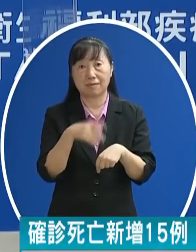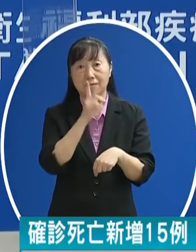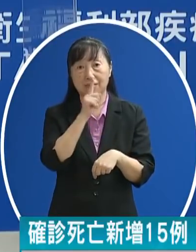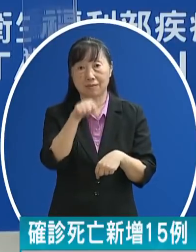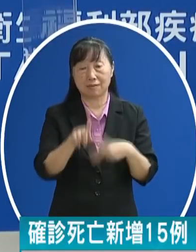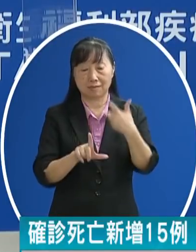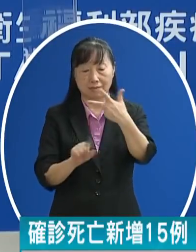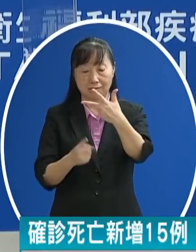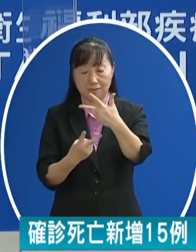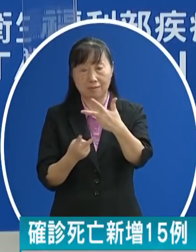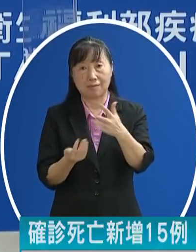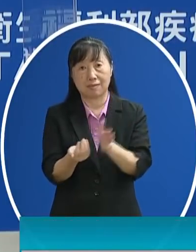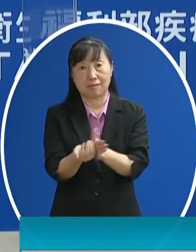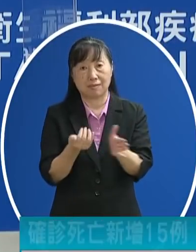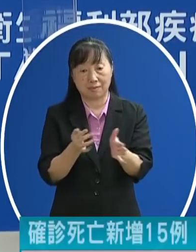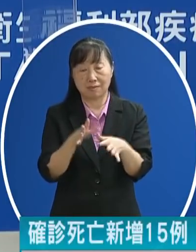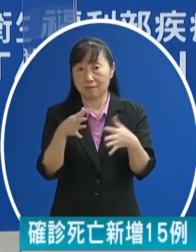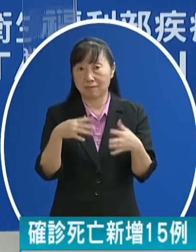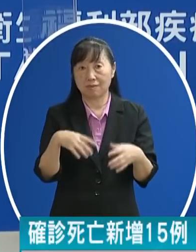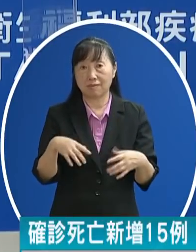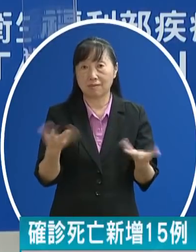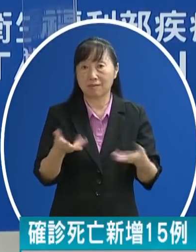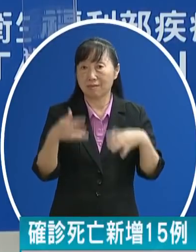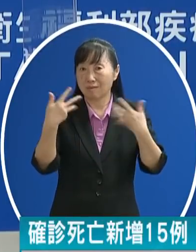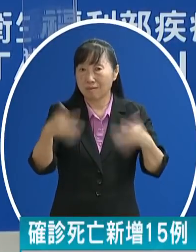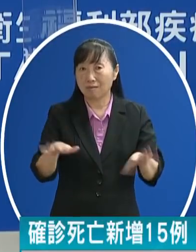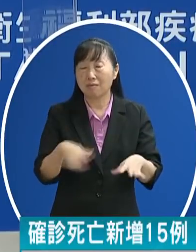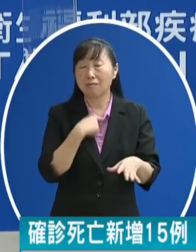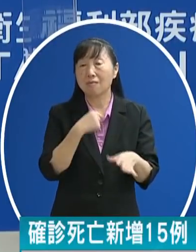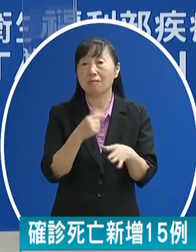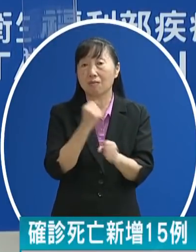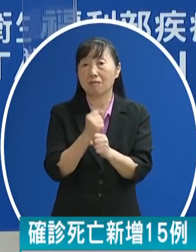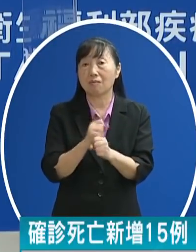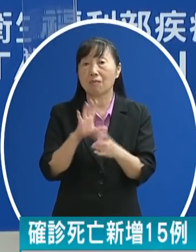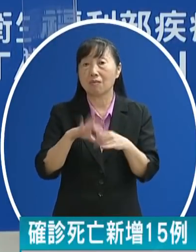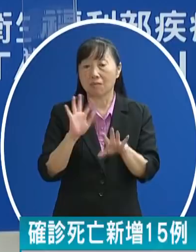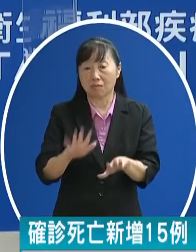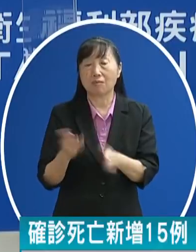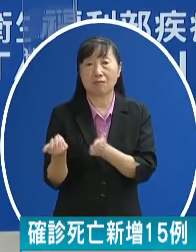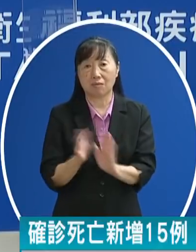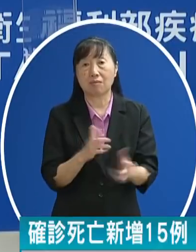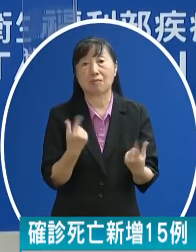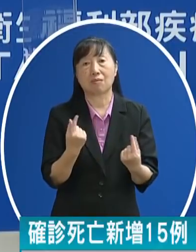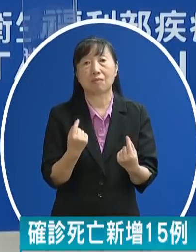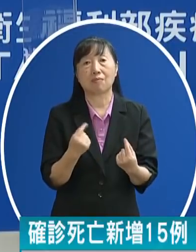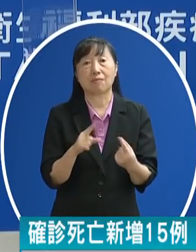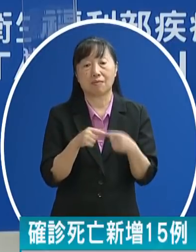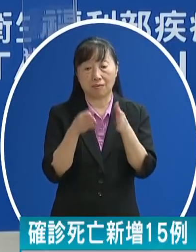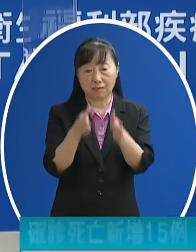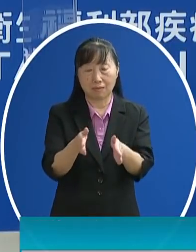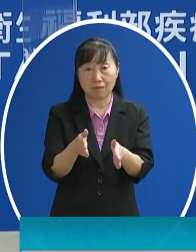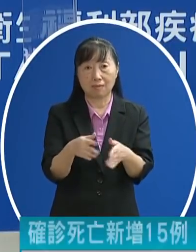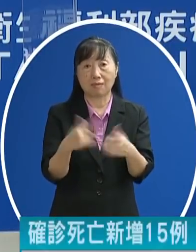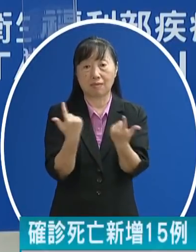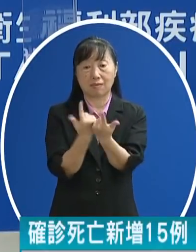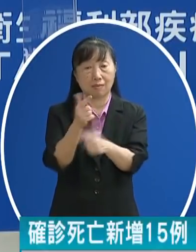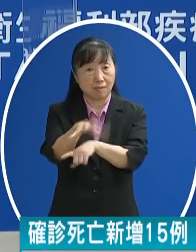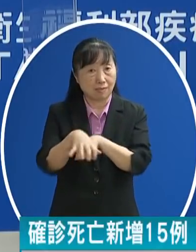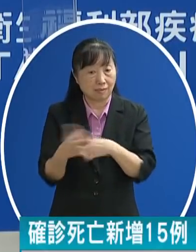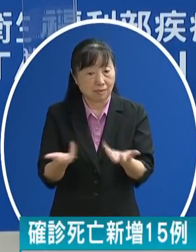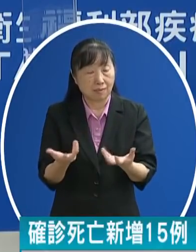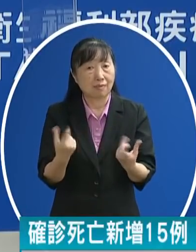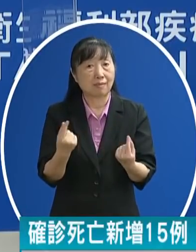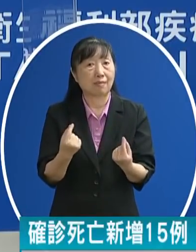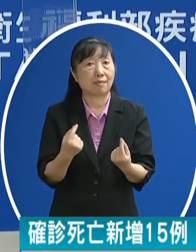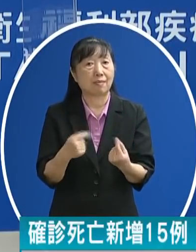之间有很多事情要做，我们会持续的准备。那当然积极的处理这北农的问题也是一